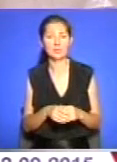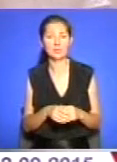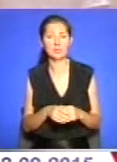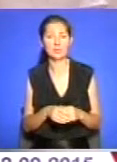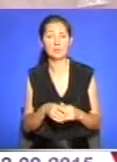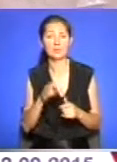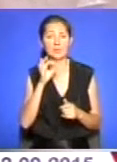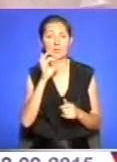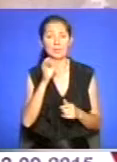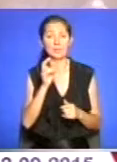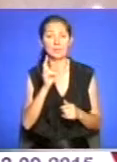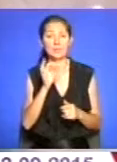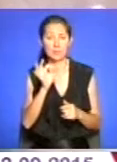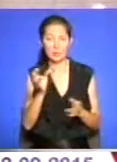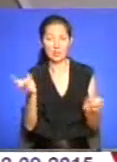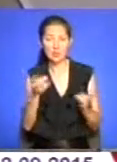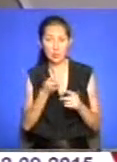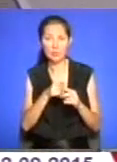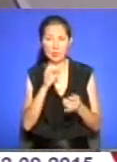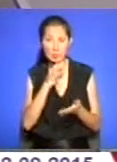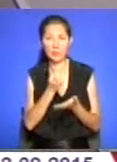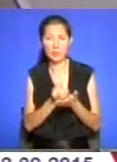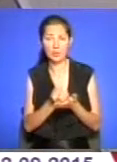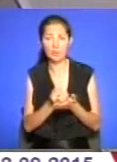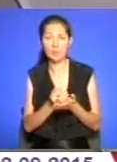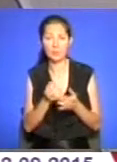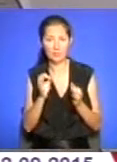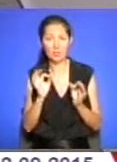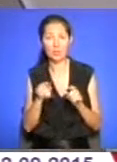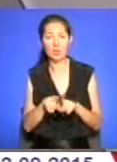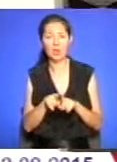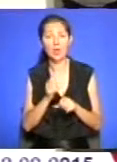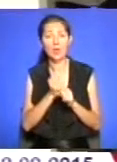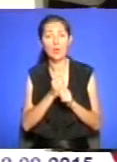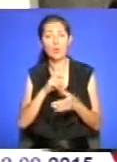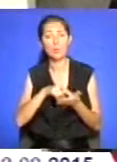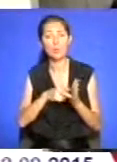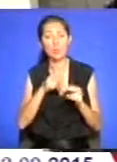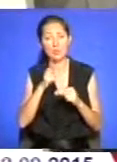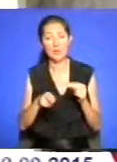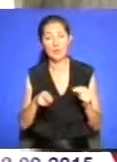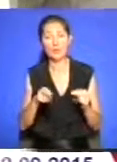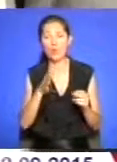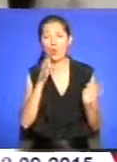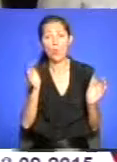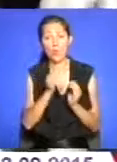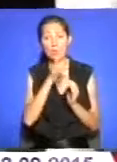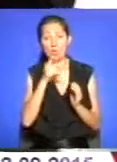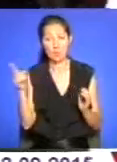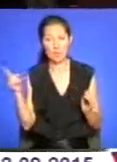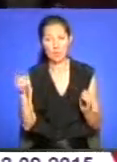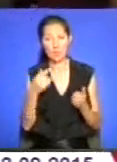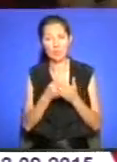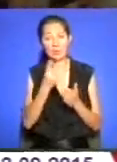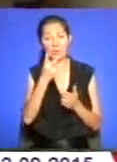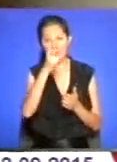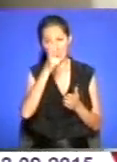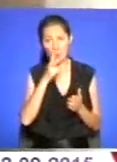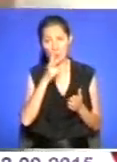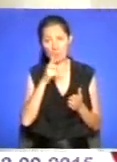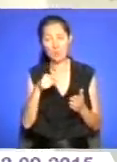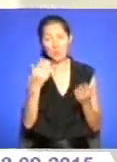Скажіть, має хто за це відповідати? Роботи планують завершити у максимально короткий термін, орієнтовно за два місяці.